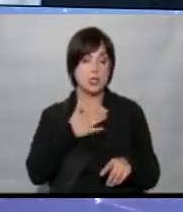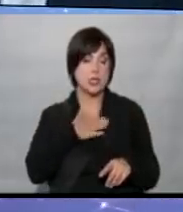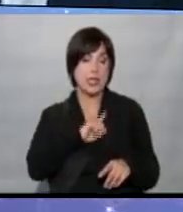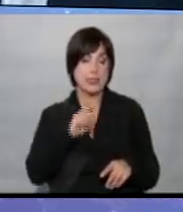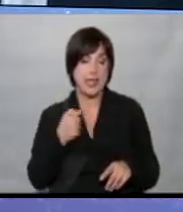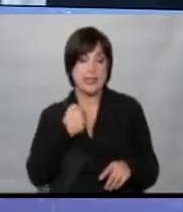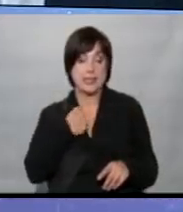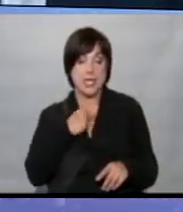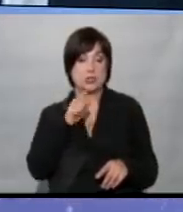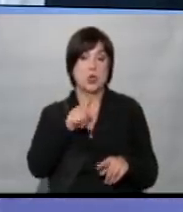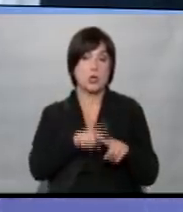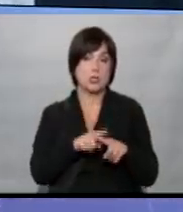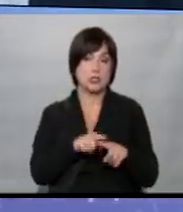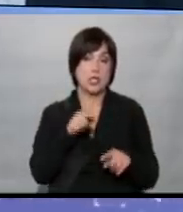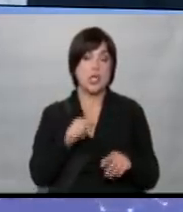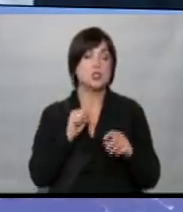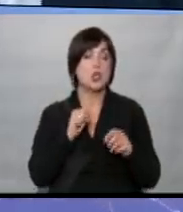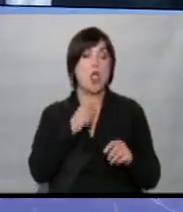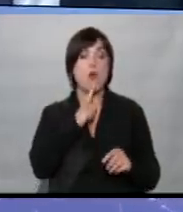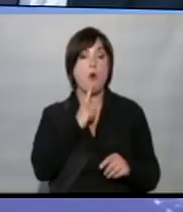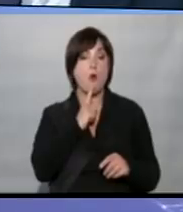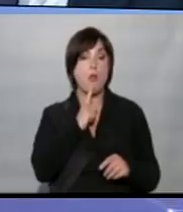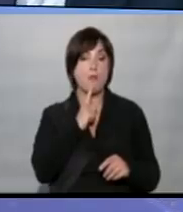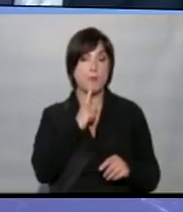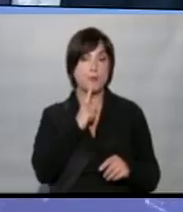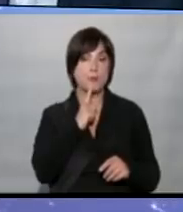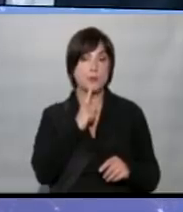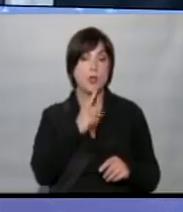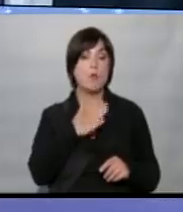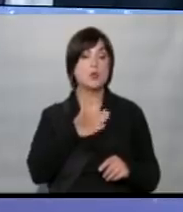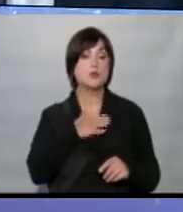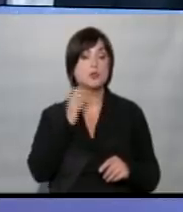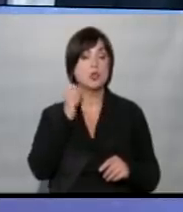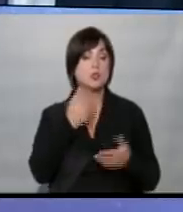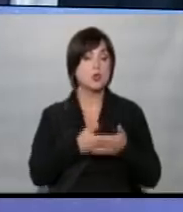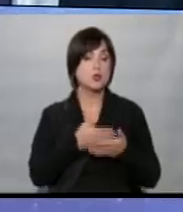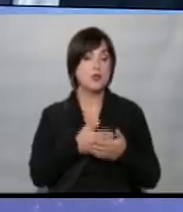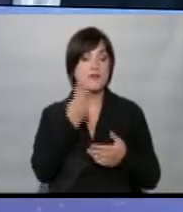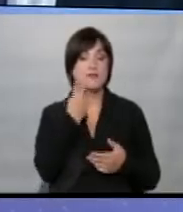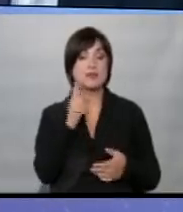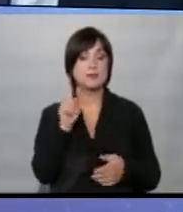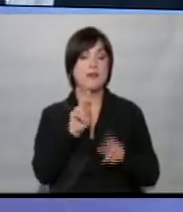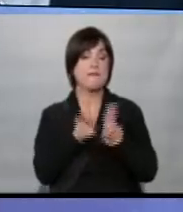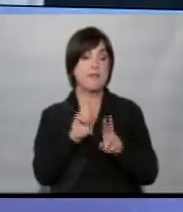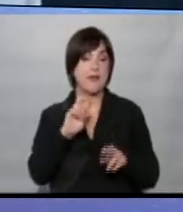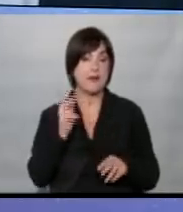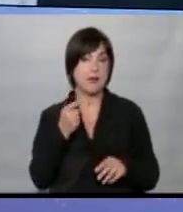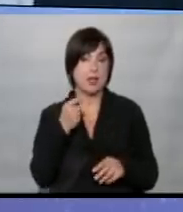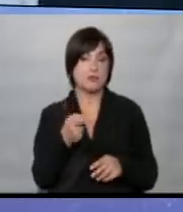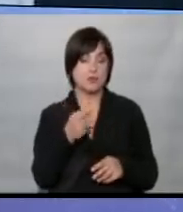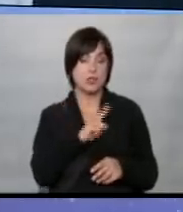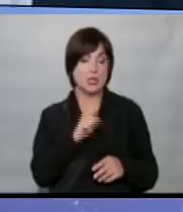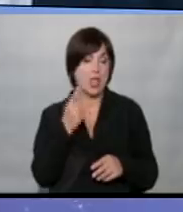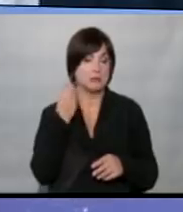со Грција, јас сум тука цврст, и кој што е по својата суштина во 21. век ирационален спор,